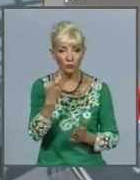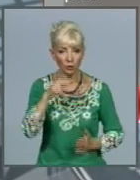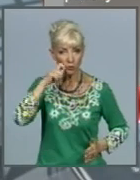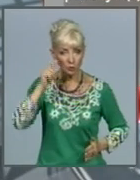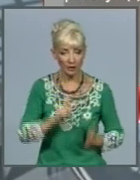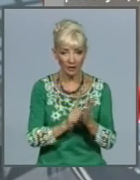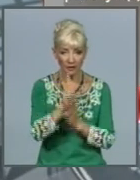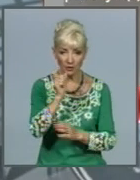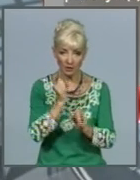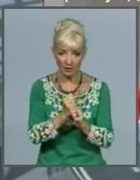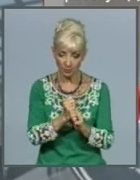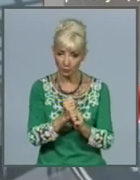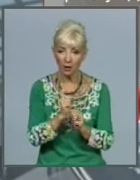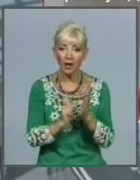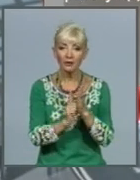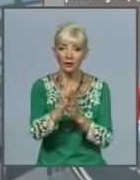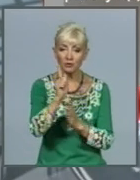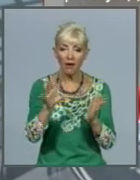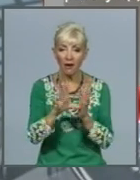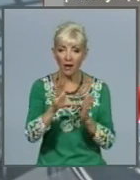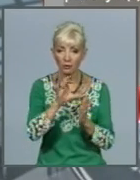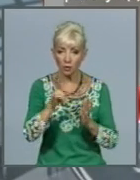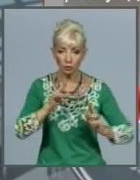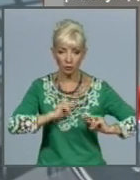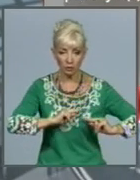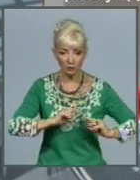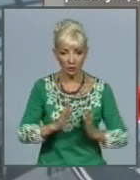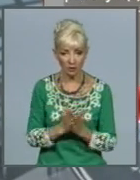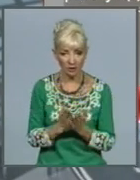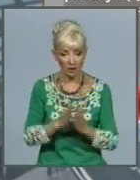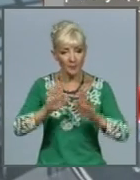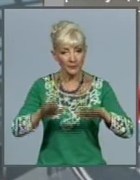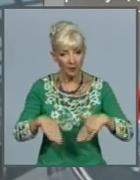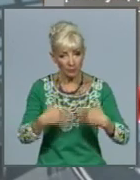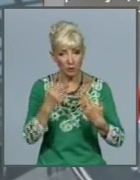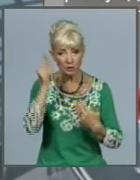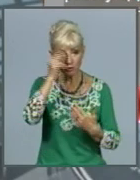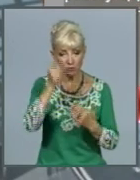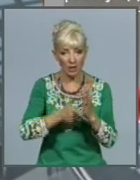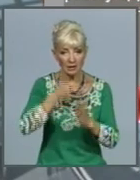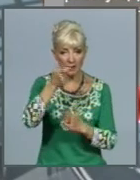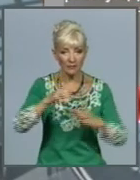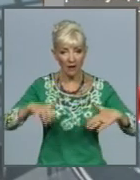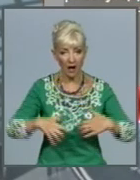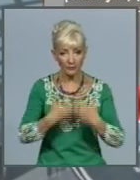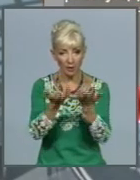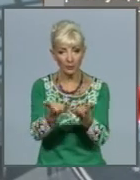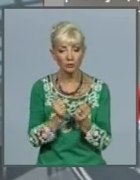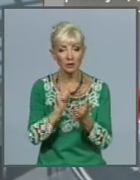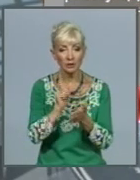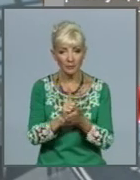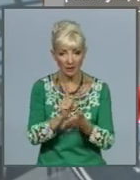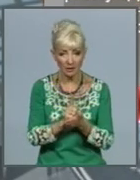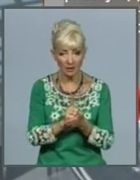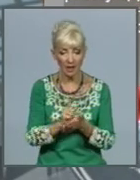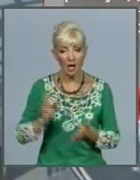щодо запровадження електронної трудової книжки. Після опрацювання заяви на автоматичне отримання пенсії, користувач